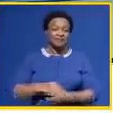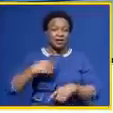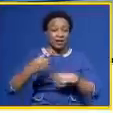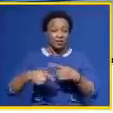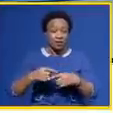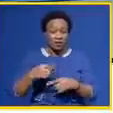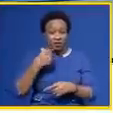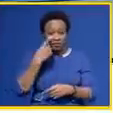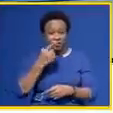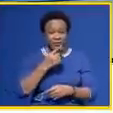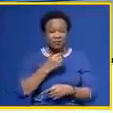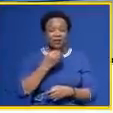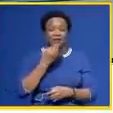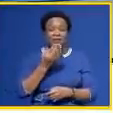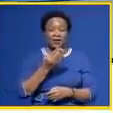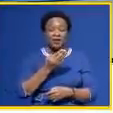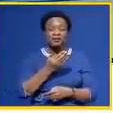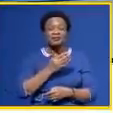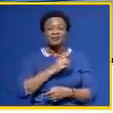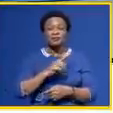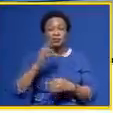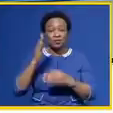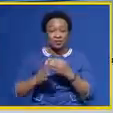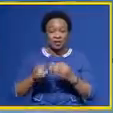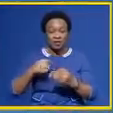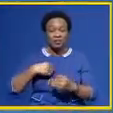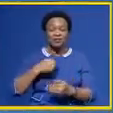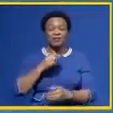Unaendelea kuangalia Habari Wikiendi, jina langu ni Rehema Salim.